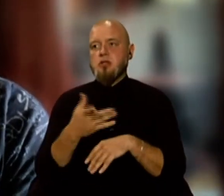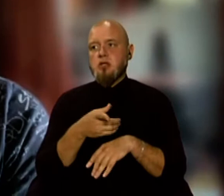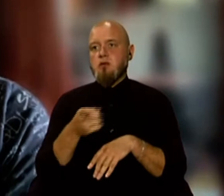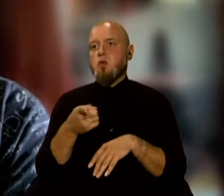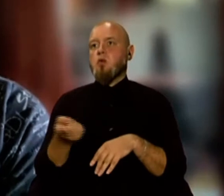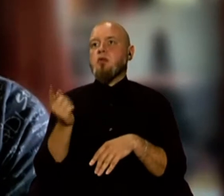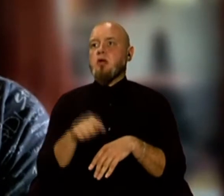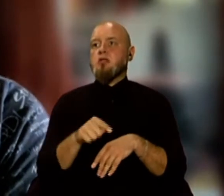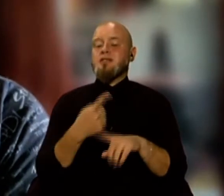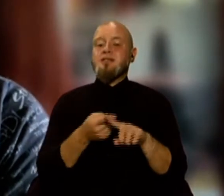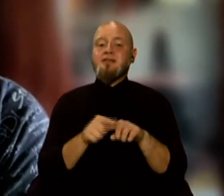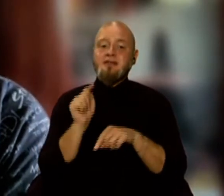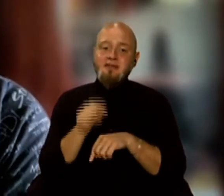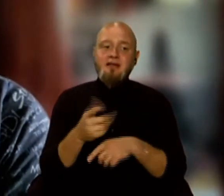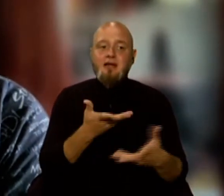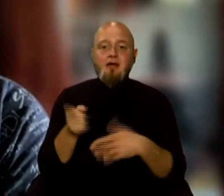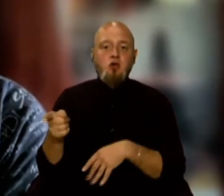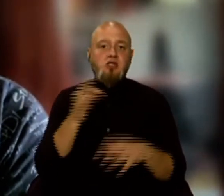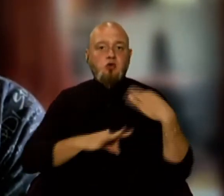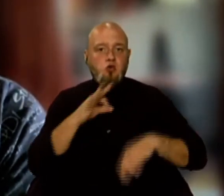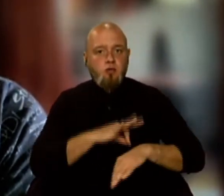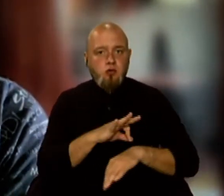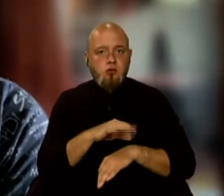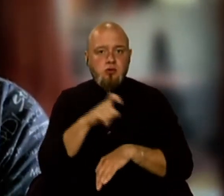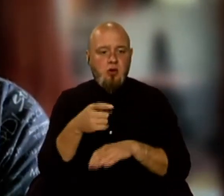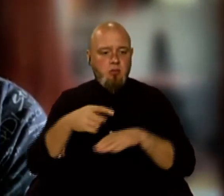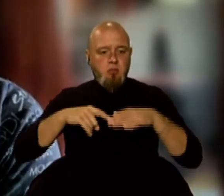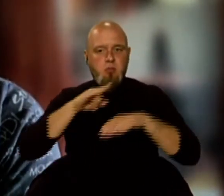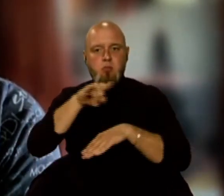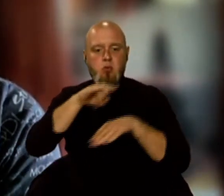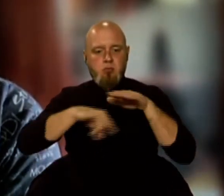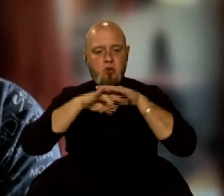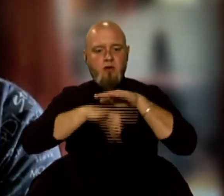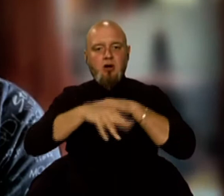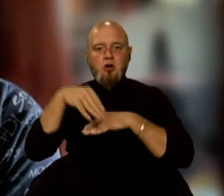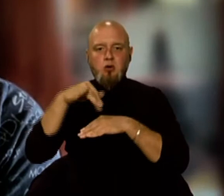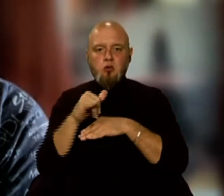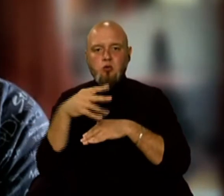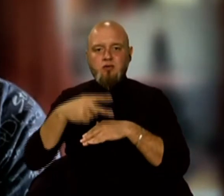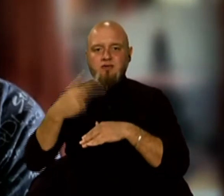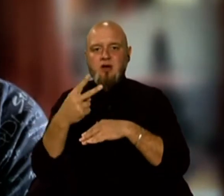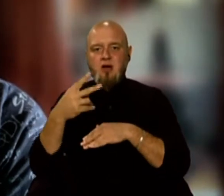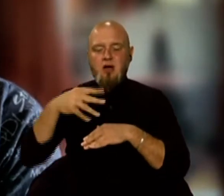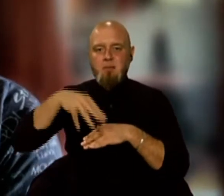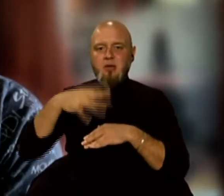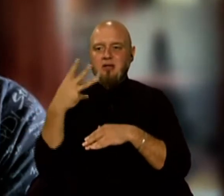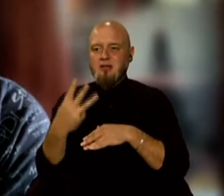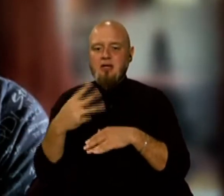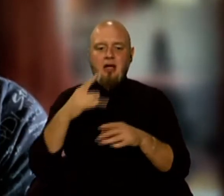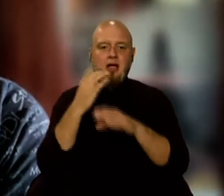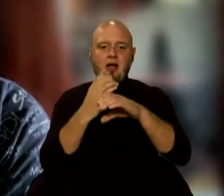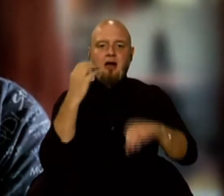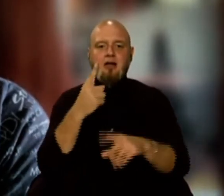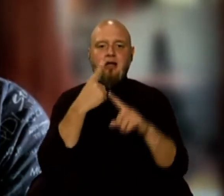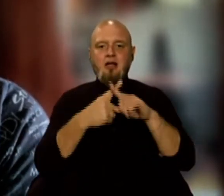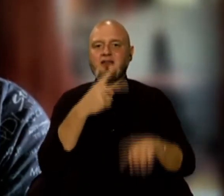от навіть тих, які вони застосовують з бомбардувальників Ту-22М3, ракета Х-22.